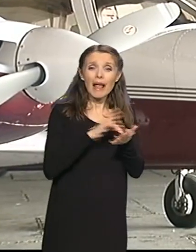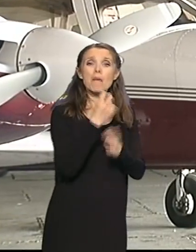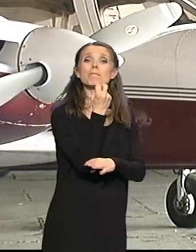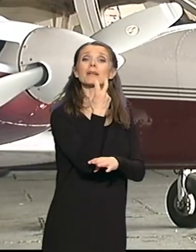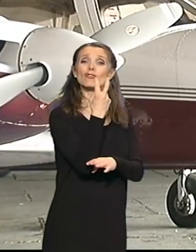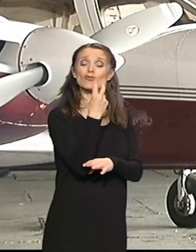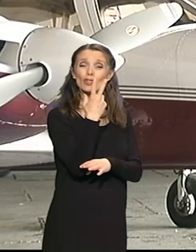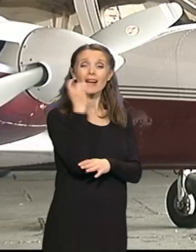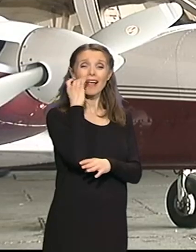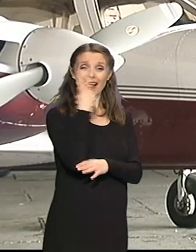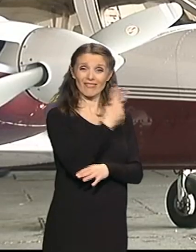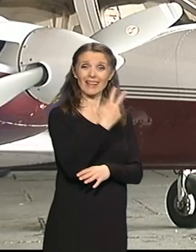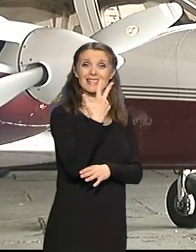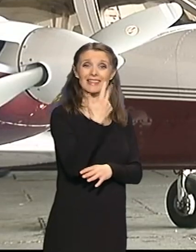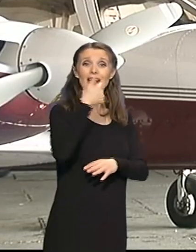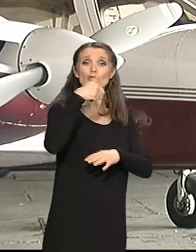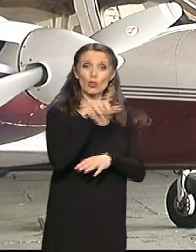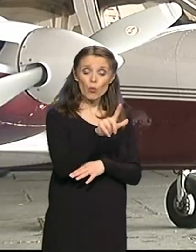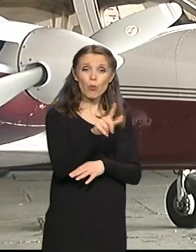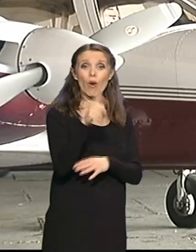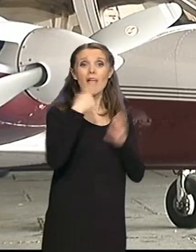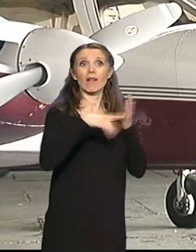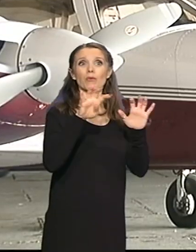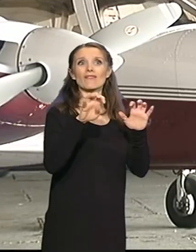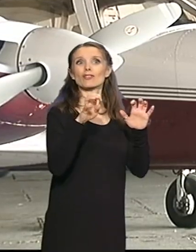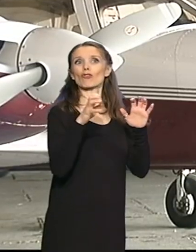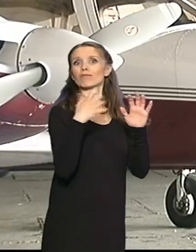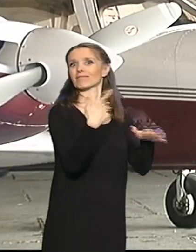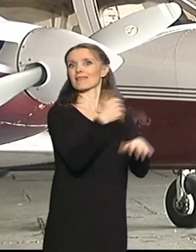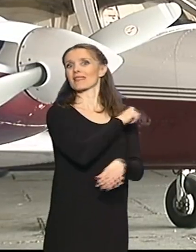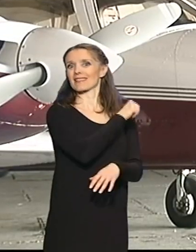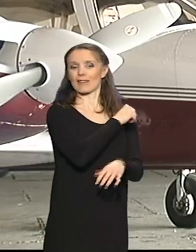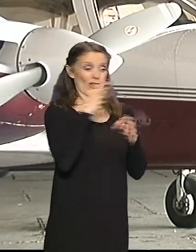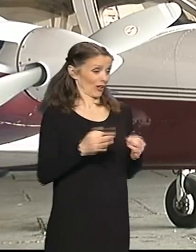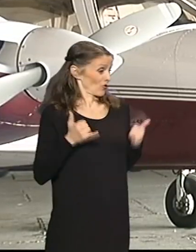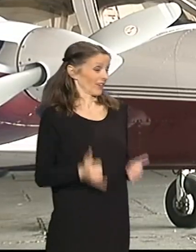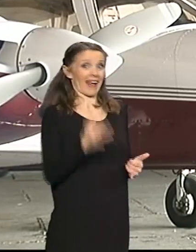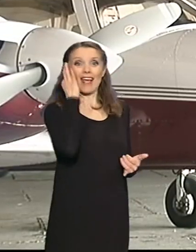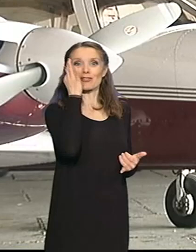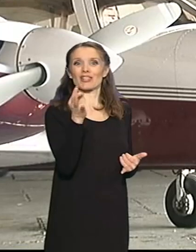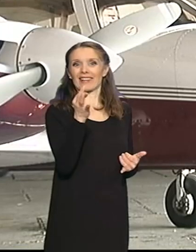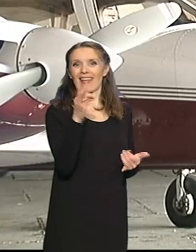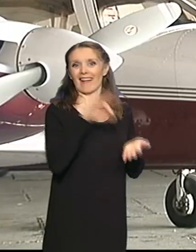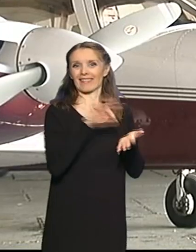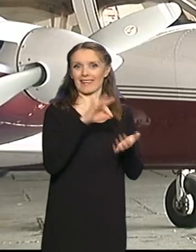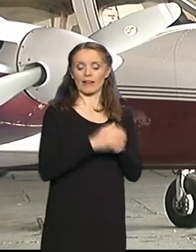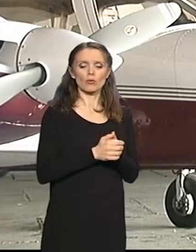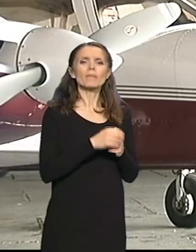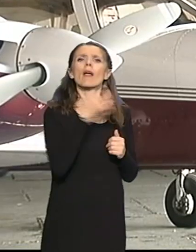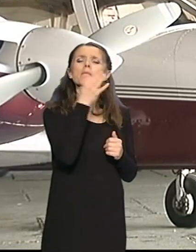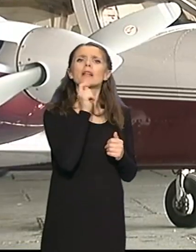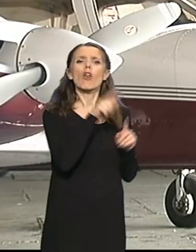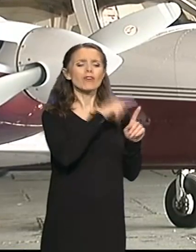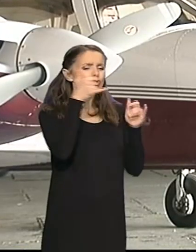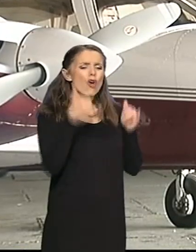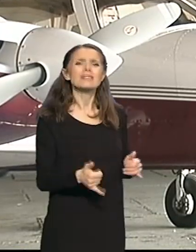jula 1970. godine. Znači, tačno na današnji dan. I koliko skokova imate do današnjeg? Do sada imam,